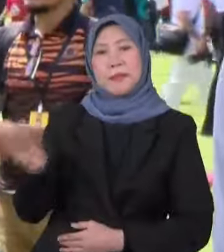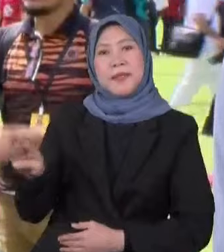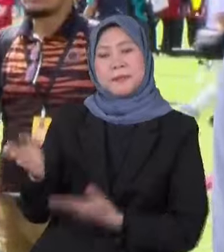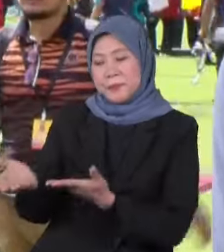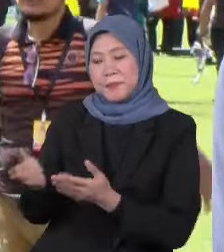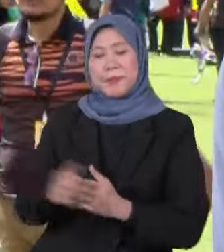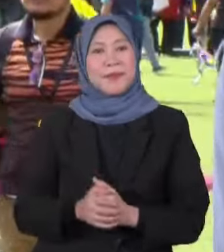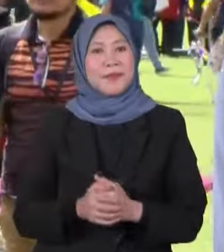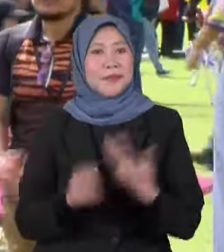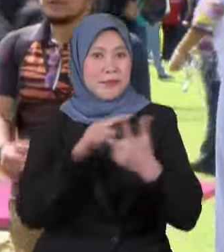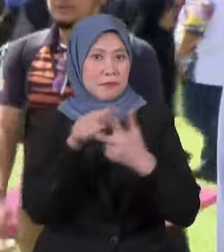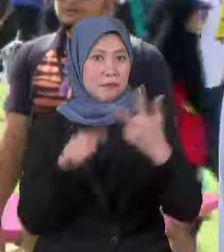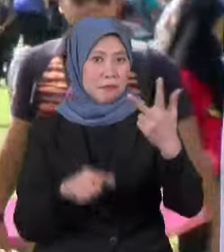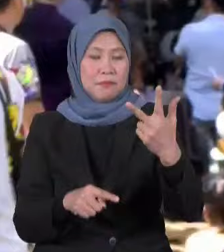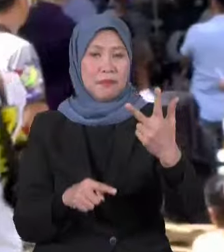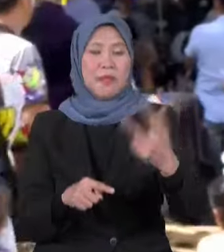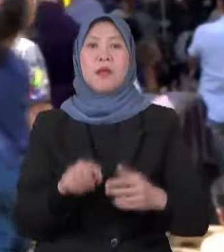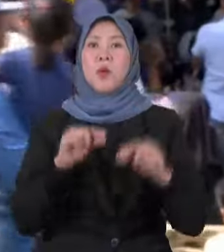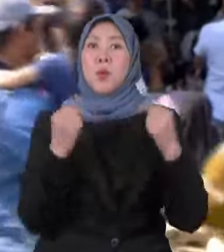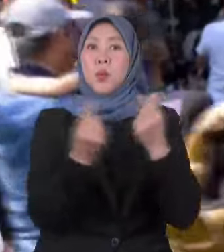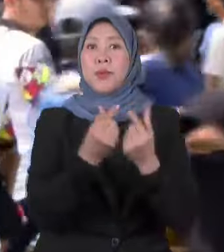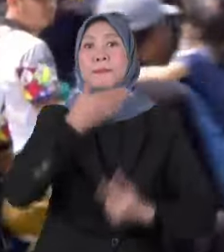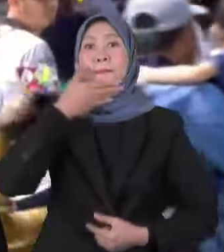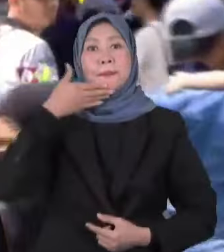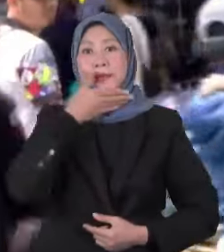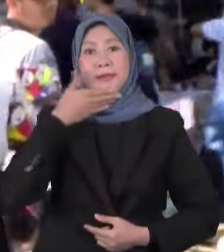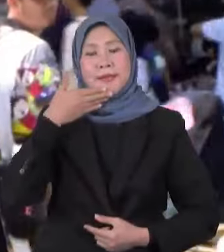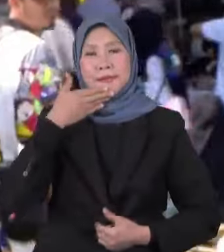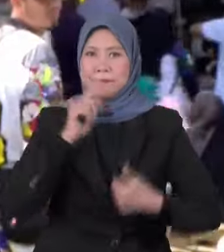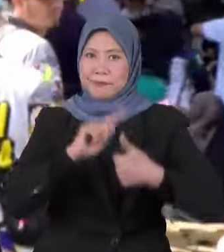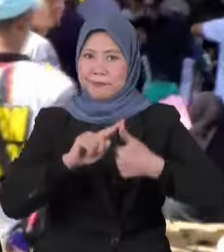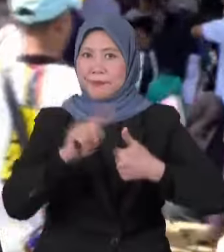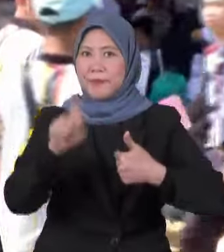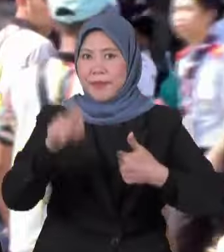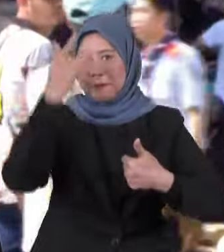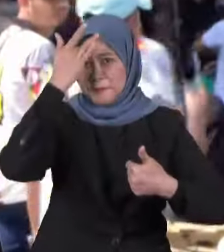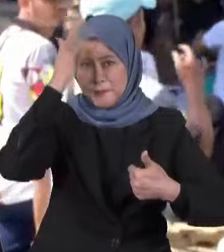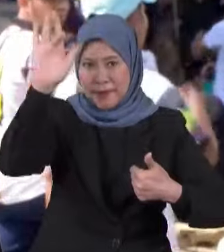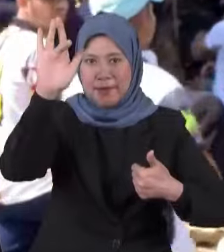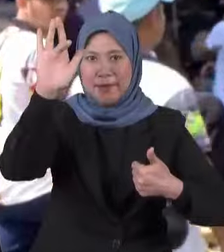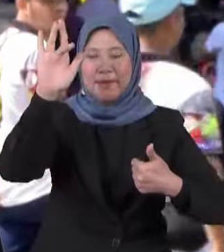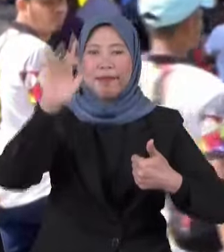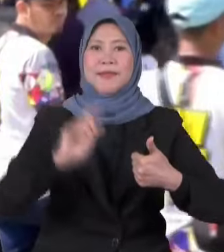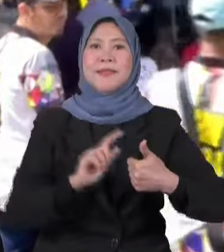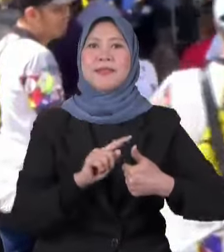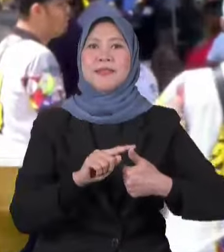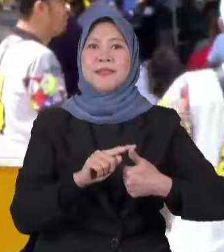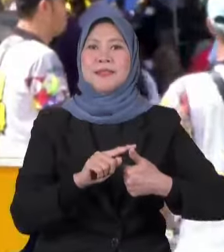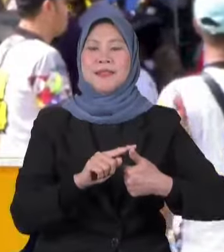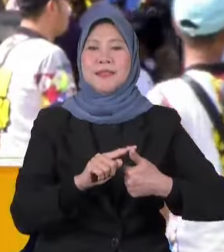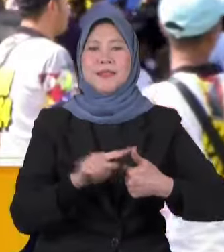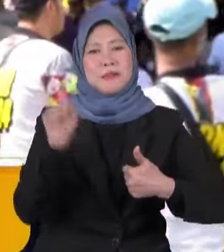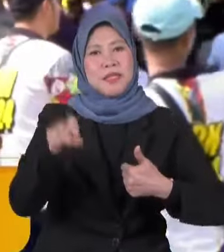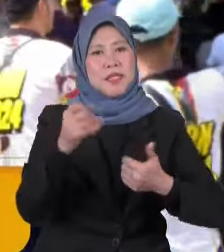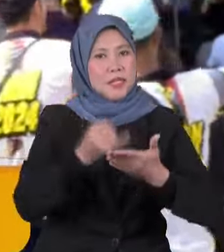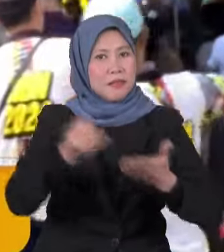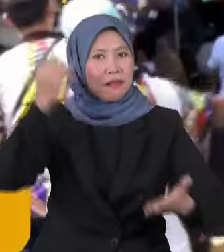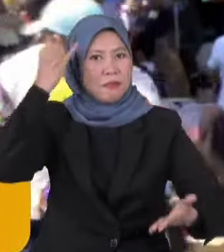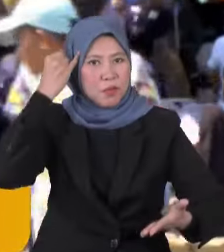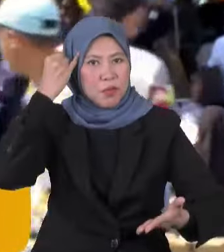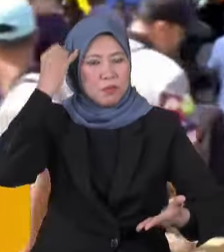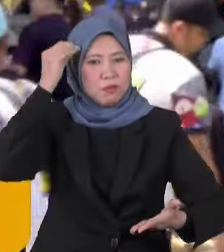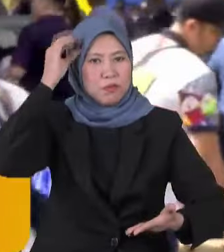pertama, golongan belia kena bijak. Maksudnya kena suka dengan ilmu pengetahuan, suka